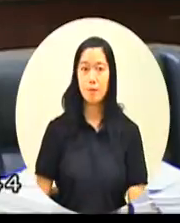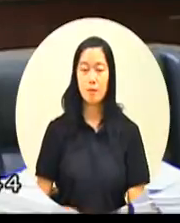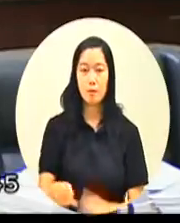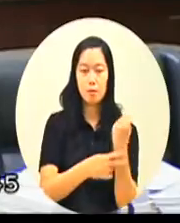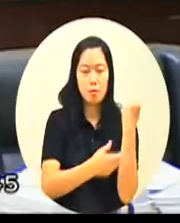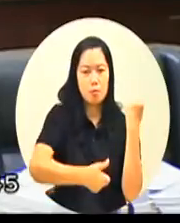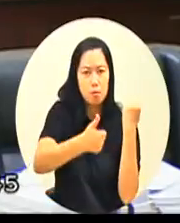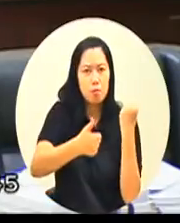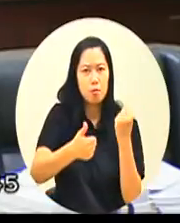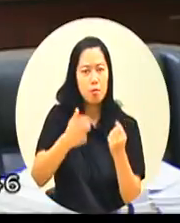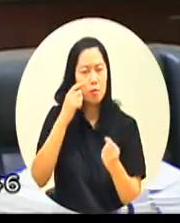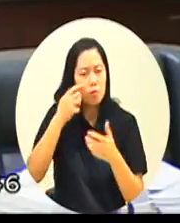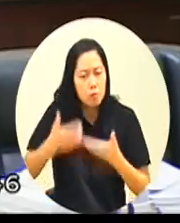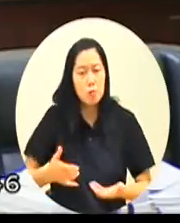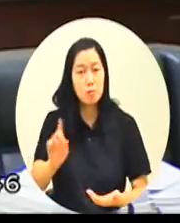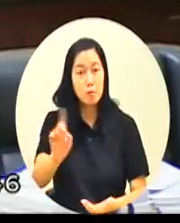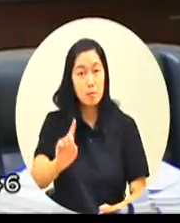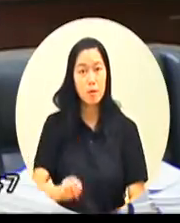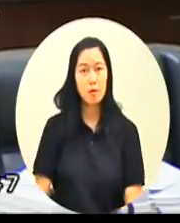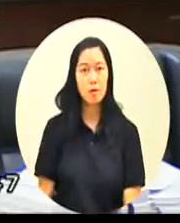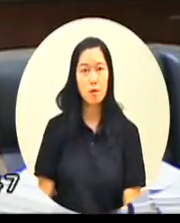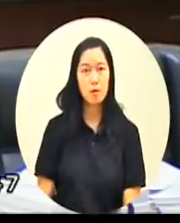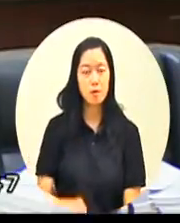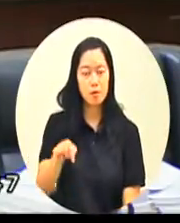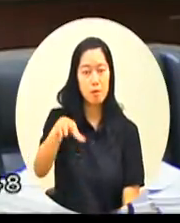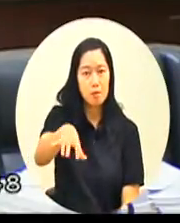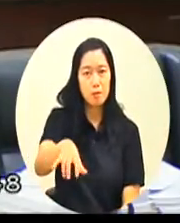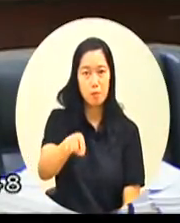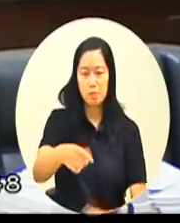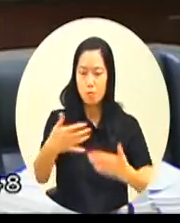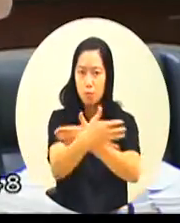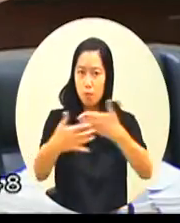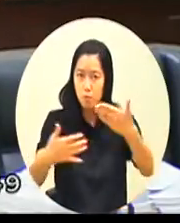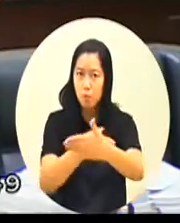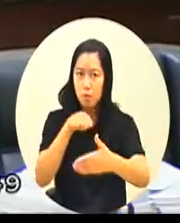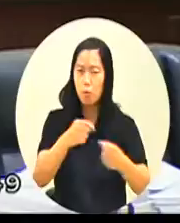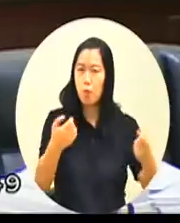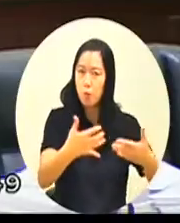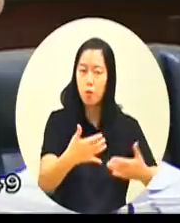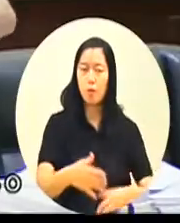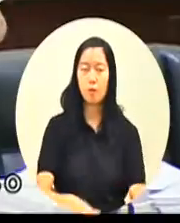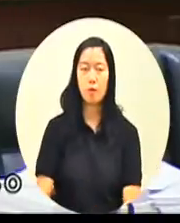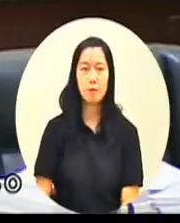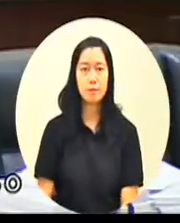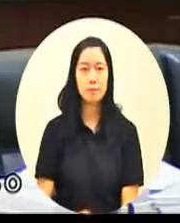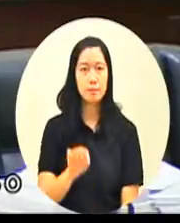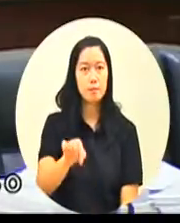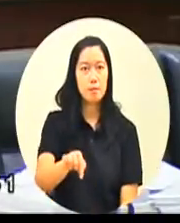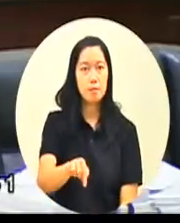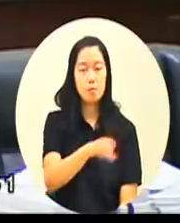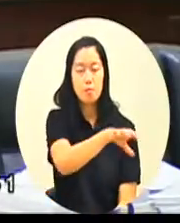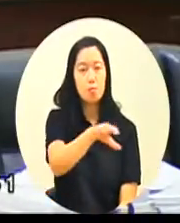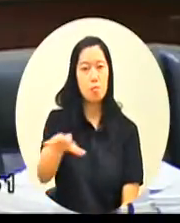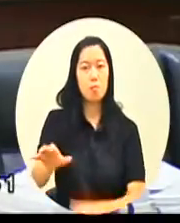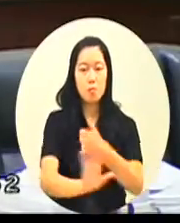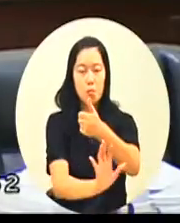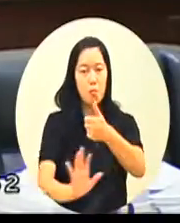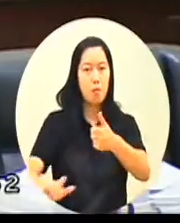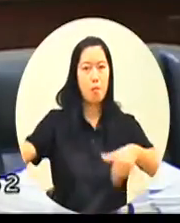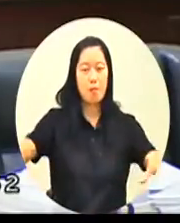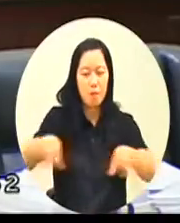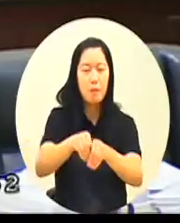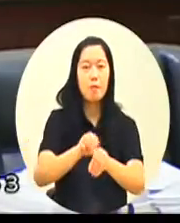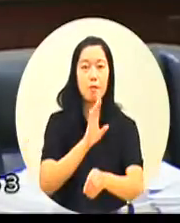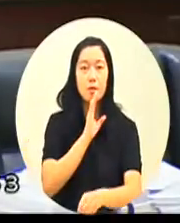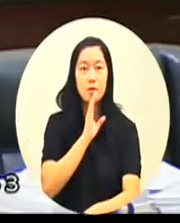是现在攸关这个地方的交通的问题。那我想这个地方是其实是一个多局处的相关的会诊。那